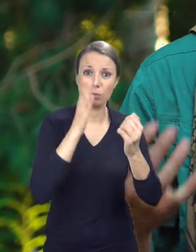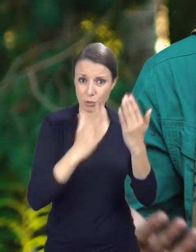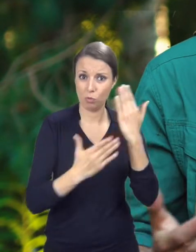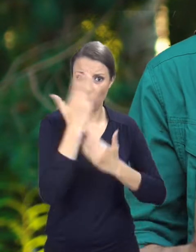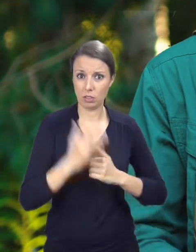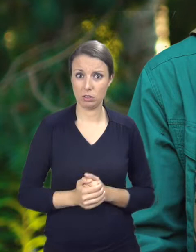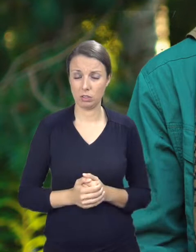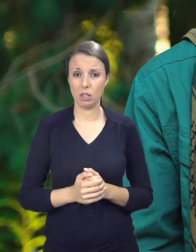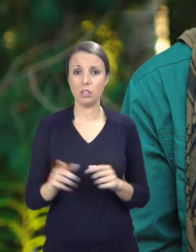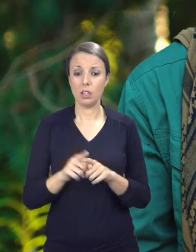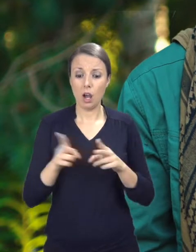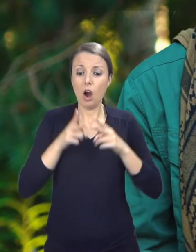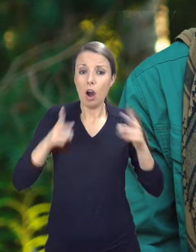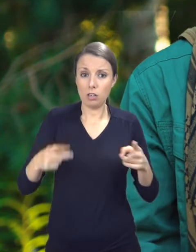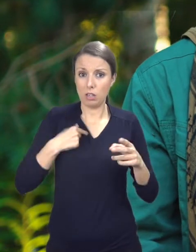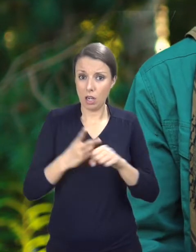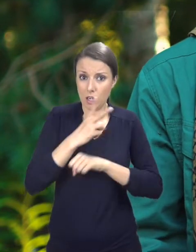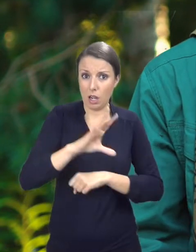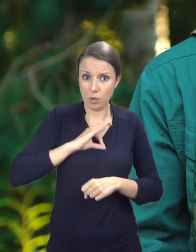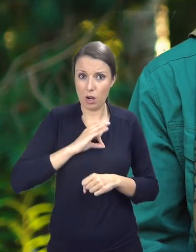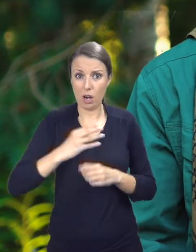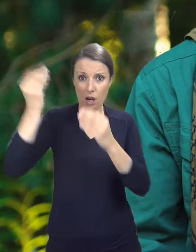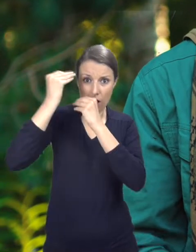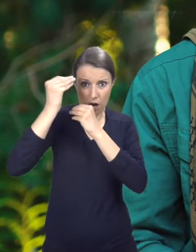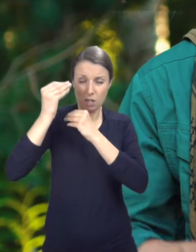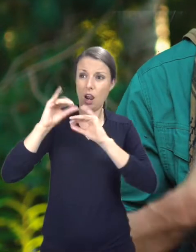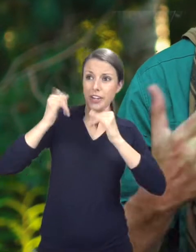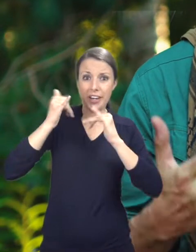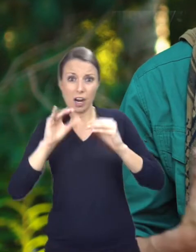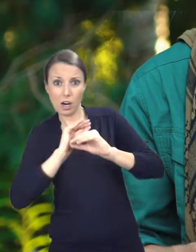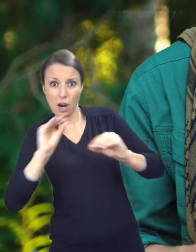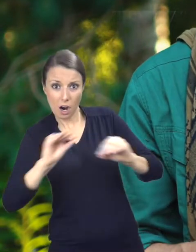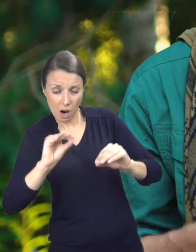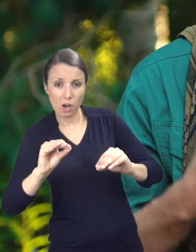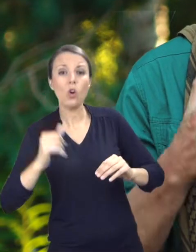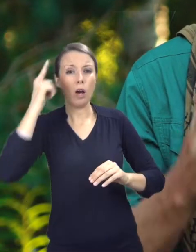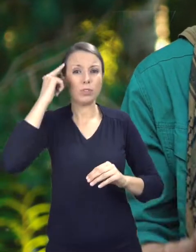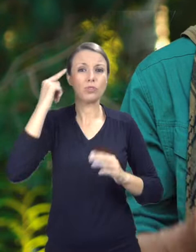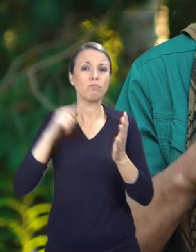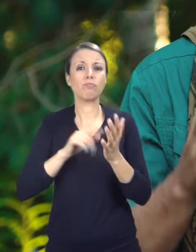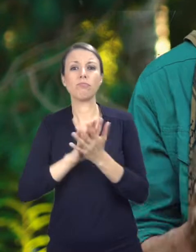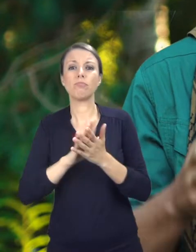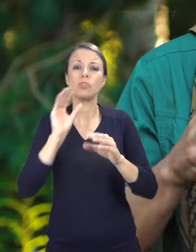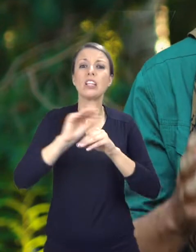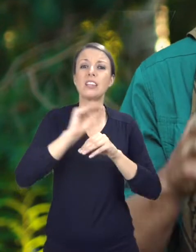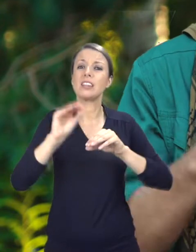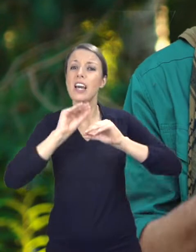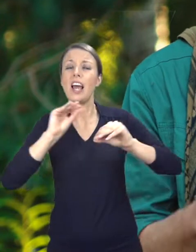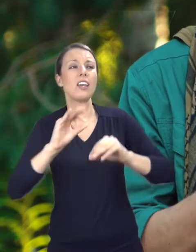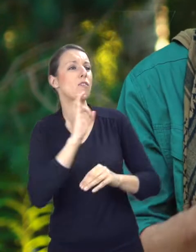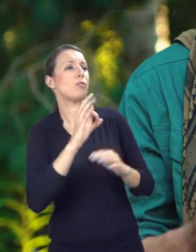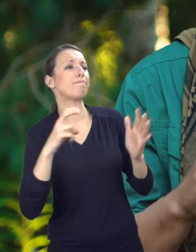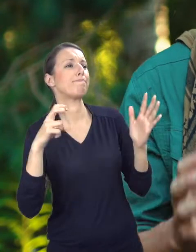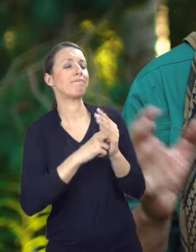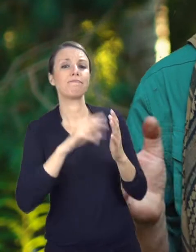gdy się uczyłem tego trenerstwa, wydaje mi się, że to jest taki trend wśród trenerów, że właśnie starają się oceniać tych ludzi, tych